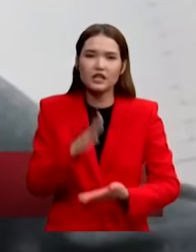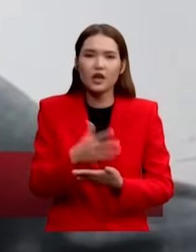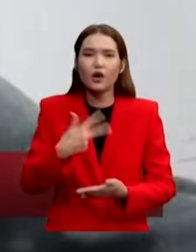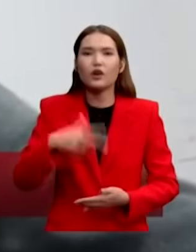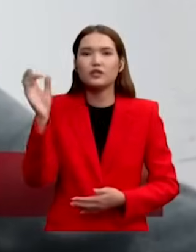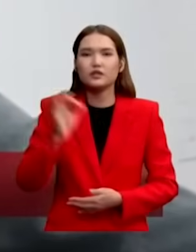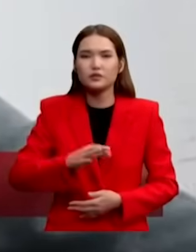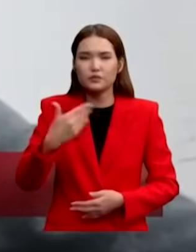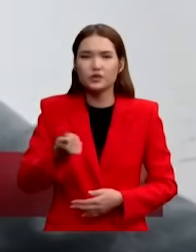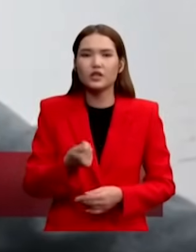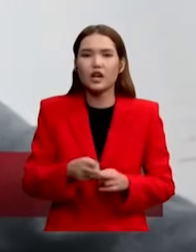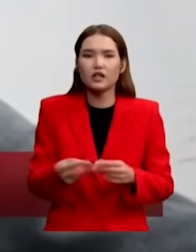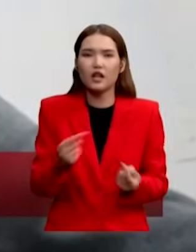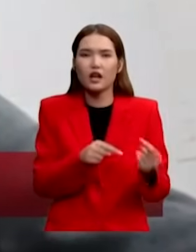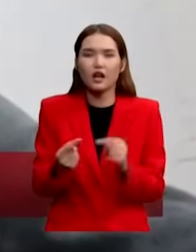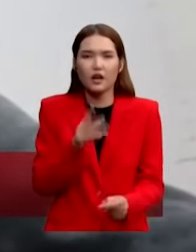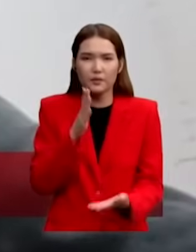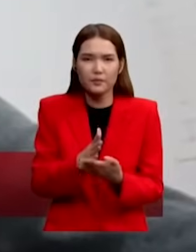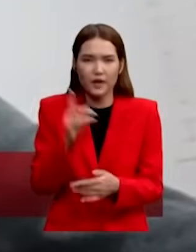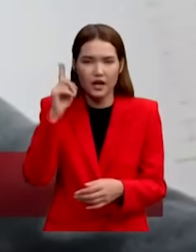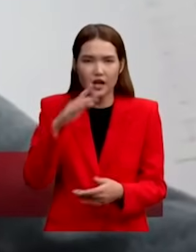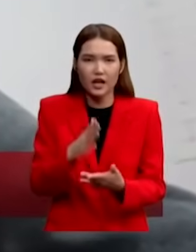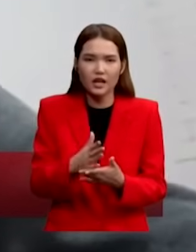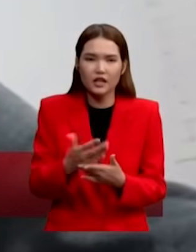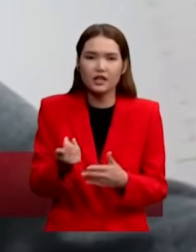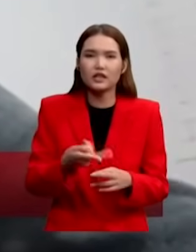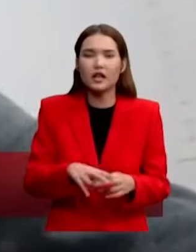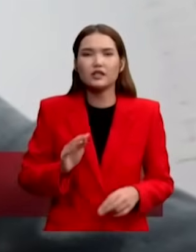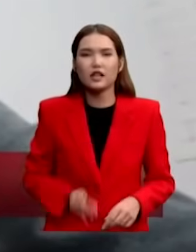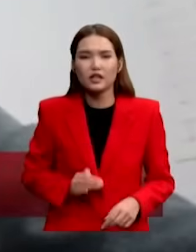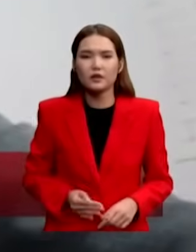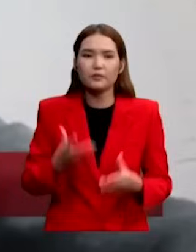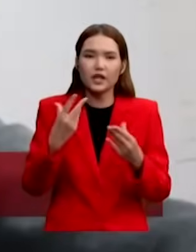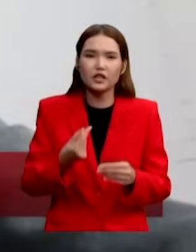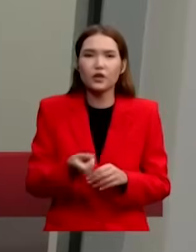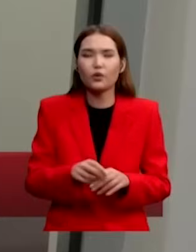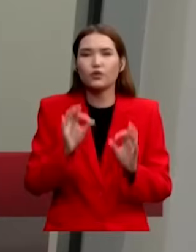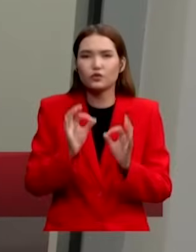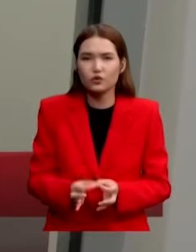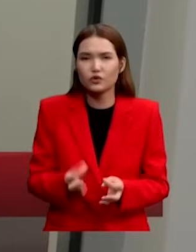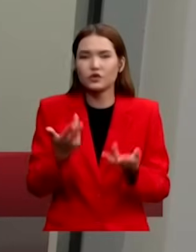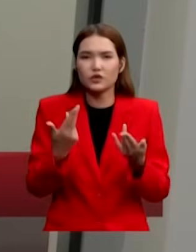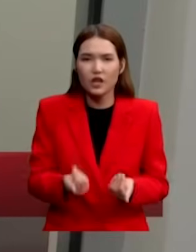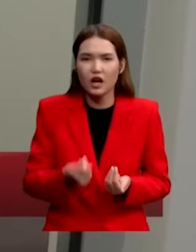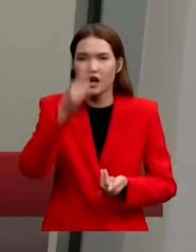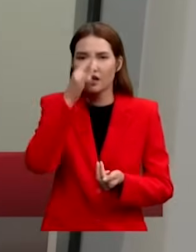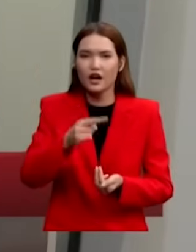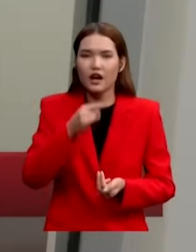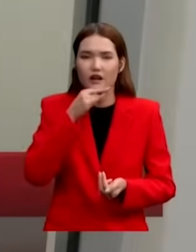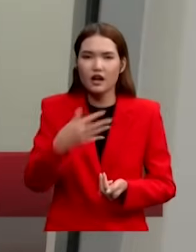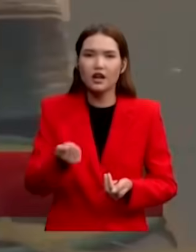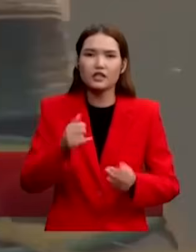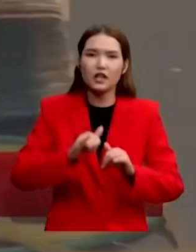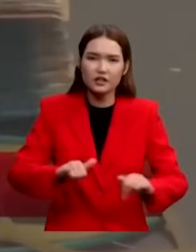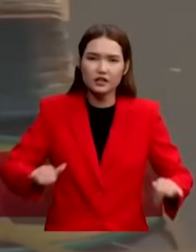банктың болуы таза бәсекелестіктің бар екенін білдіреді. Сондықтан бізге шетелдік дамыған банктердің келгені өте дұрыс. Дегенмен Қазақстан Еуропалық даму